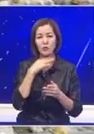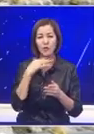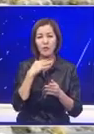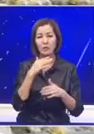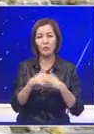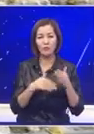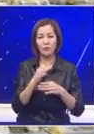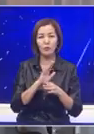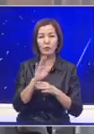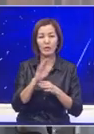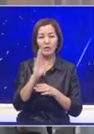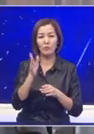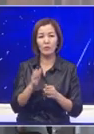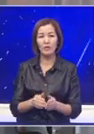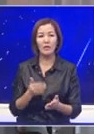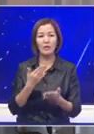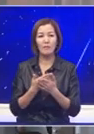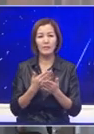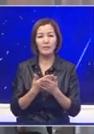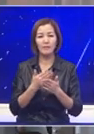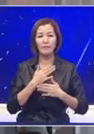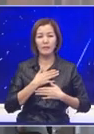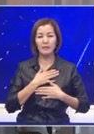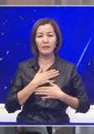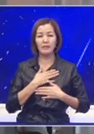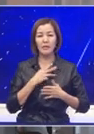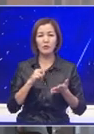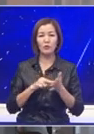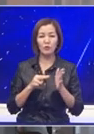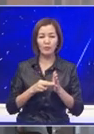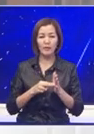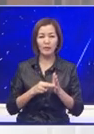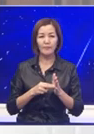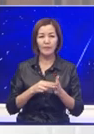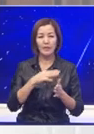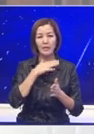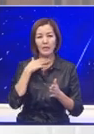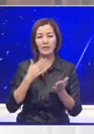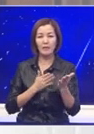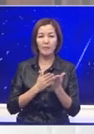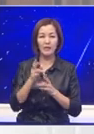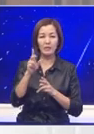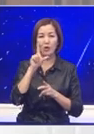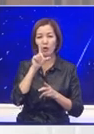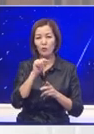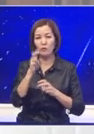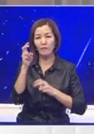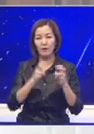қолға алынбақ. Мәселен, біздің алдымызда тұрған мақсат осы етті бағытта құс фабрикасын салу.